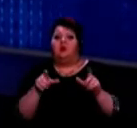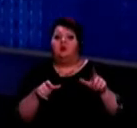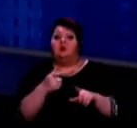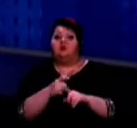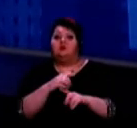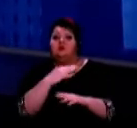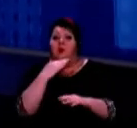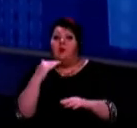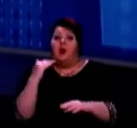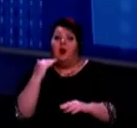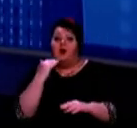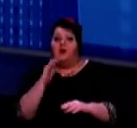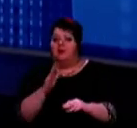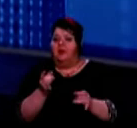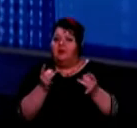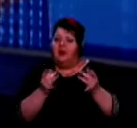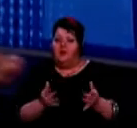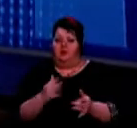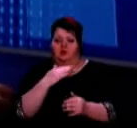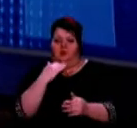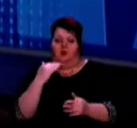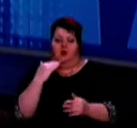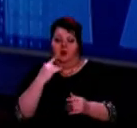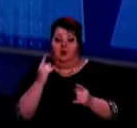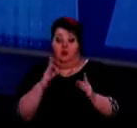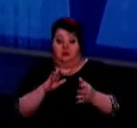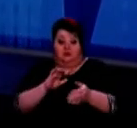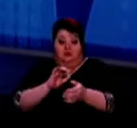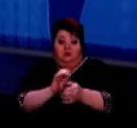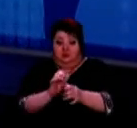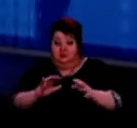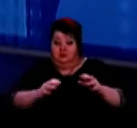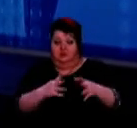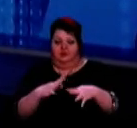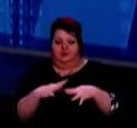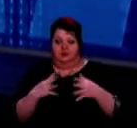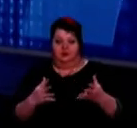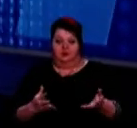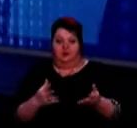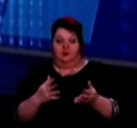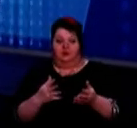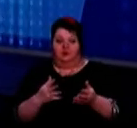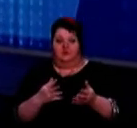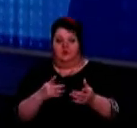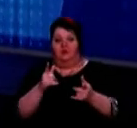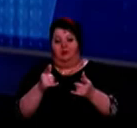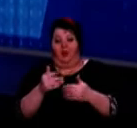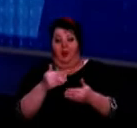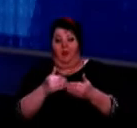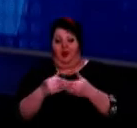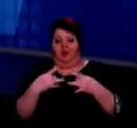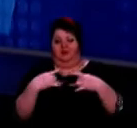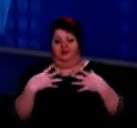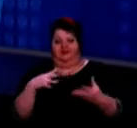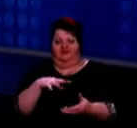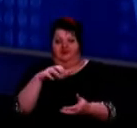це не просто багато, а просто ніде було пройти, розумієте? І не тільки... Закупки перед Великодним. Так. Так, але це